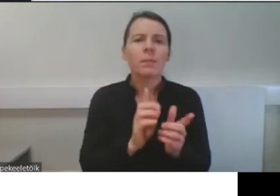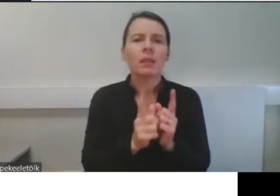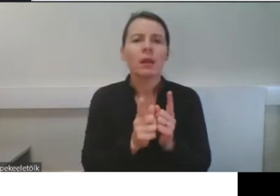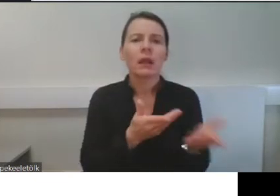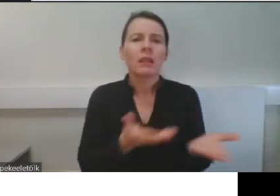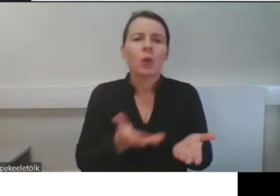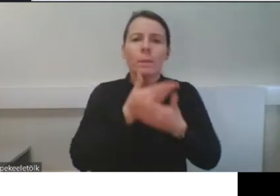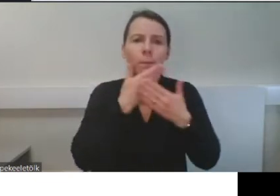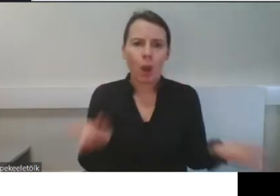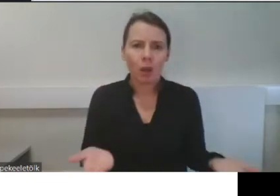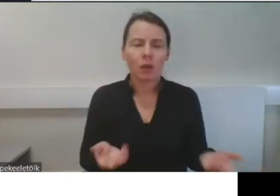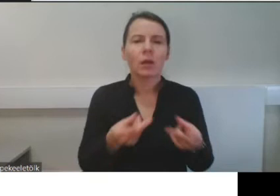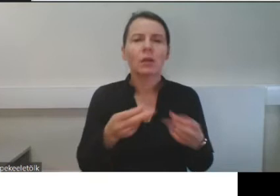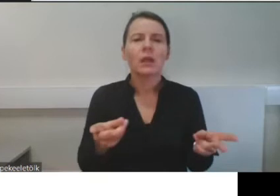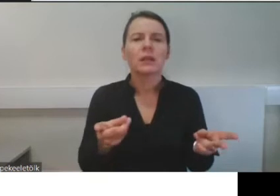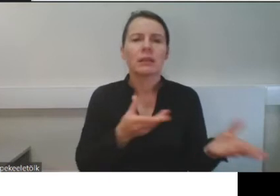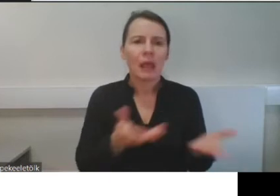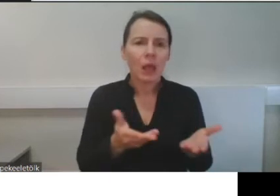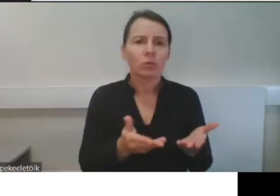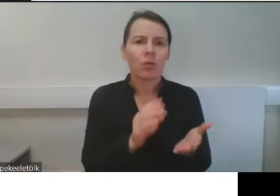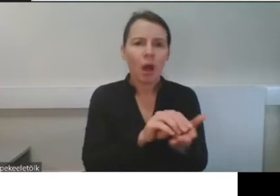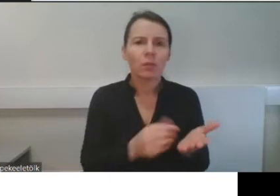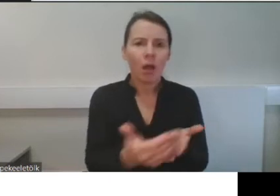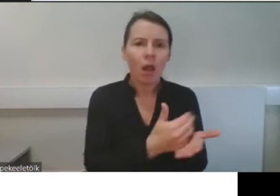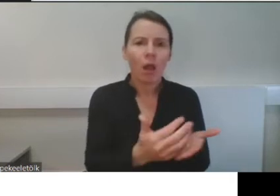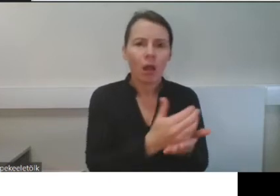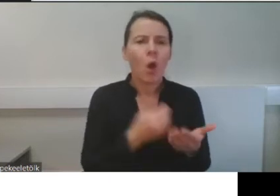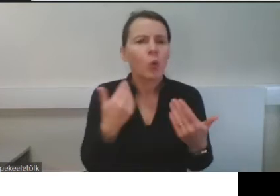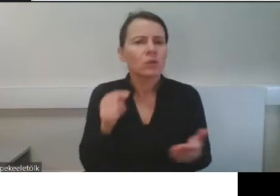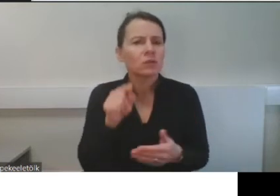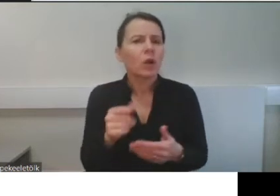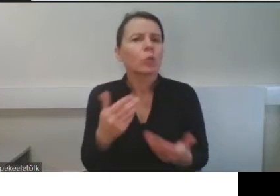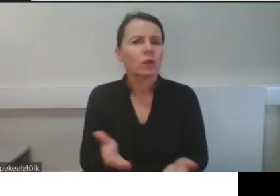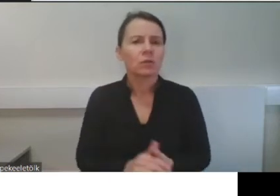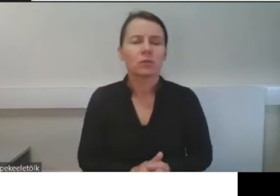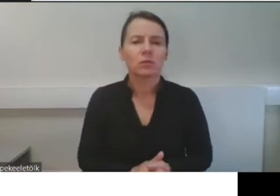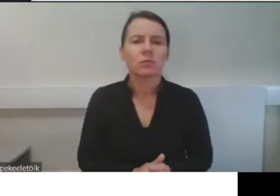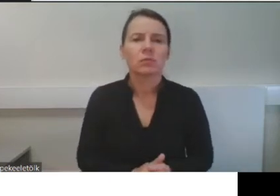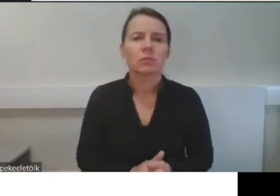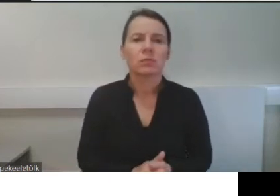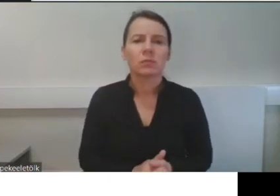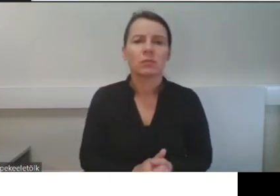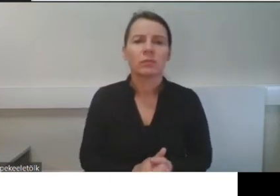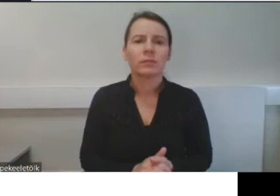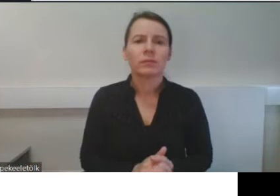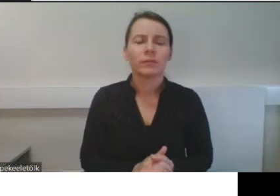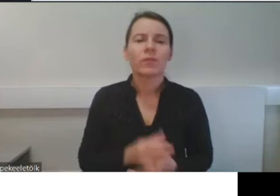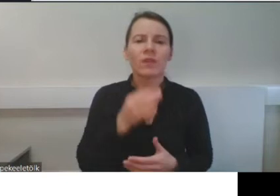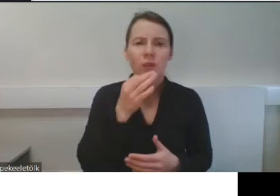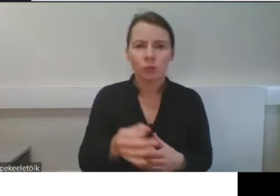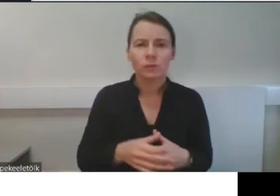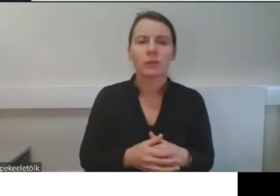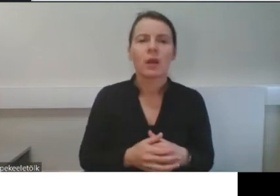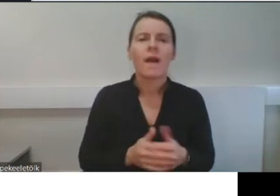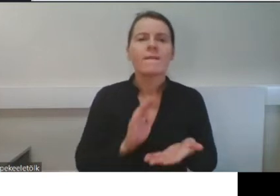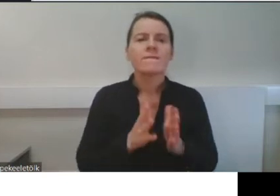haripunkt, aga et kuna me 2020 aasta aprilli kohta ja märtsi kohta